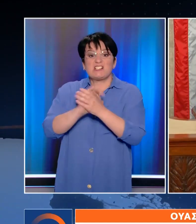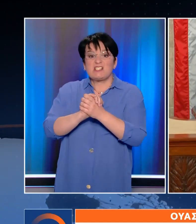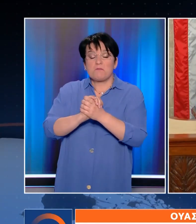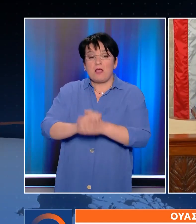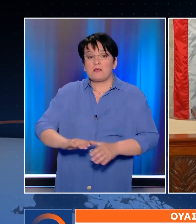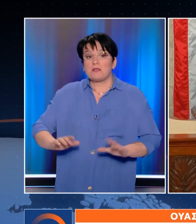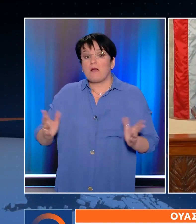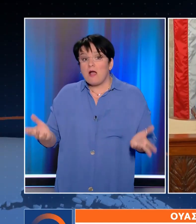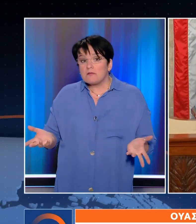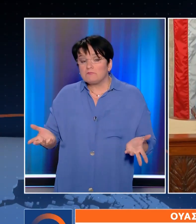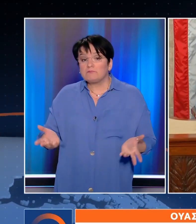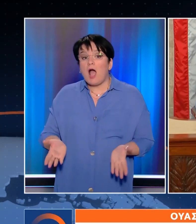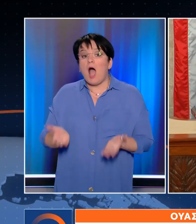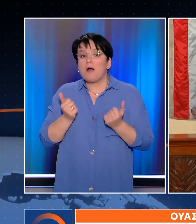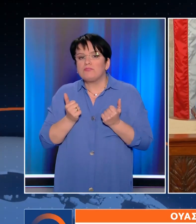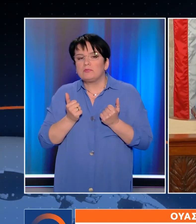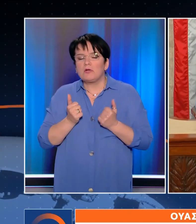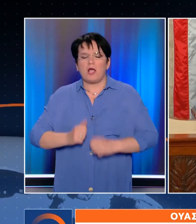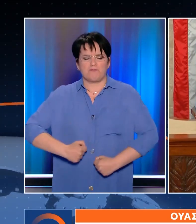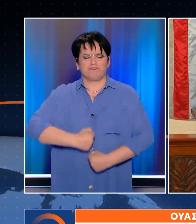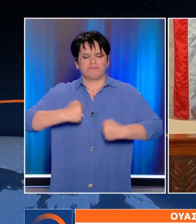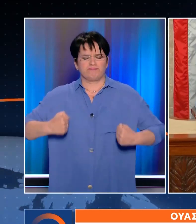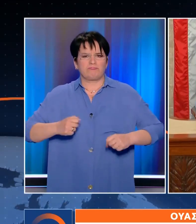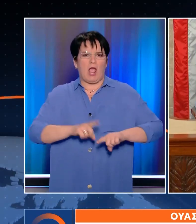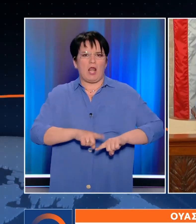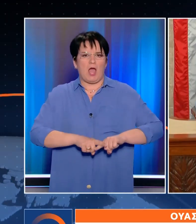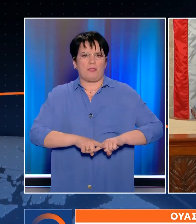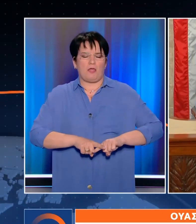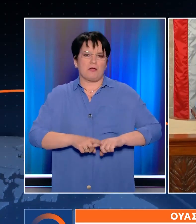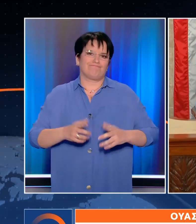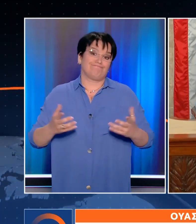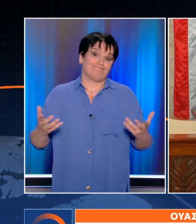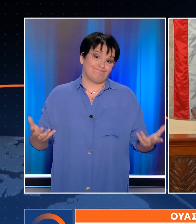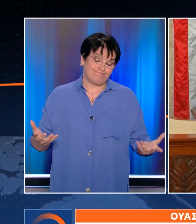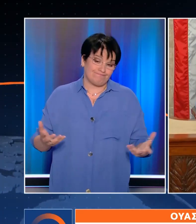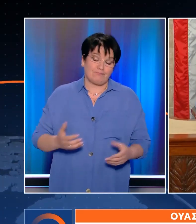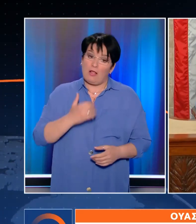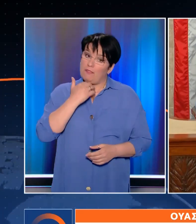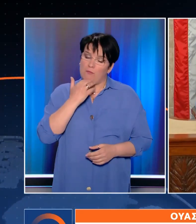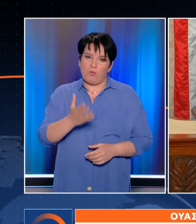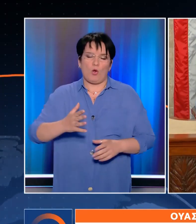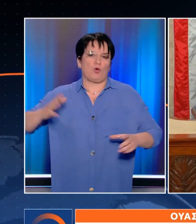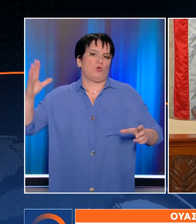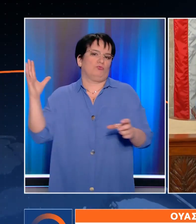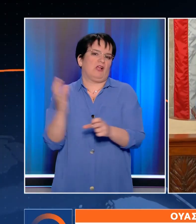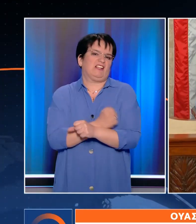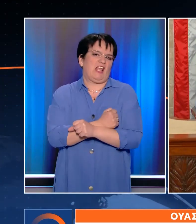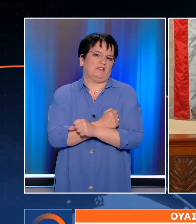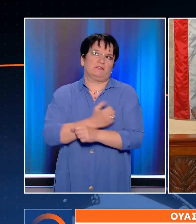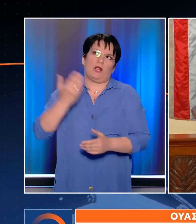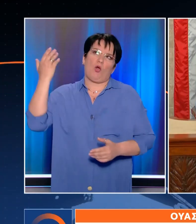Ελλάδα, παρόλο τον ηρωισμό τους, δεν θα μπορούσαν βέβαια να κατακτήσουν αυτά τα οποία